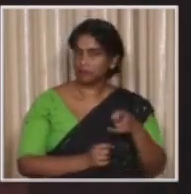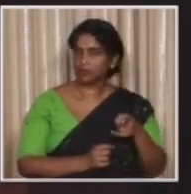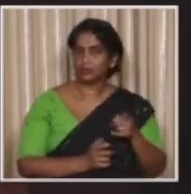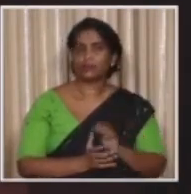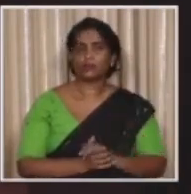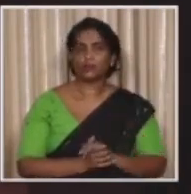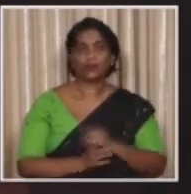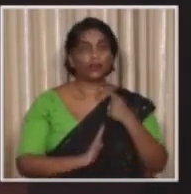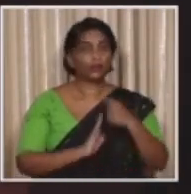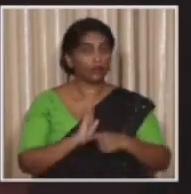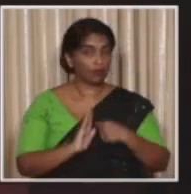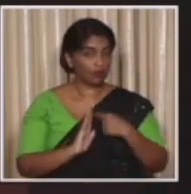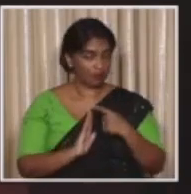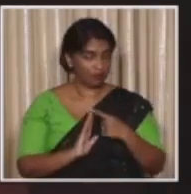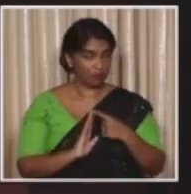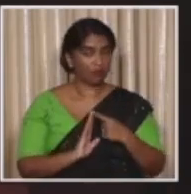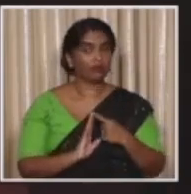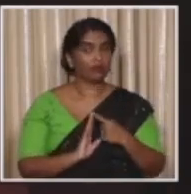රටට